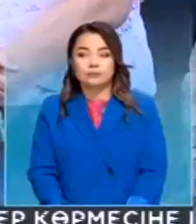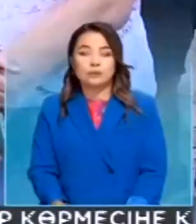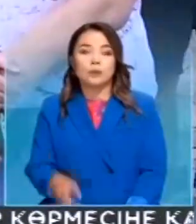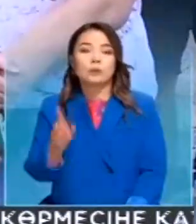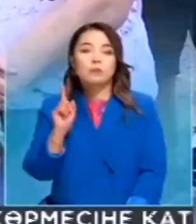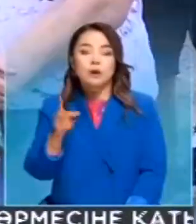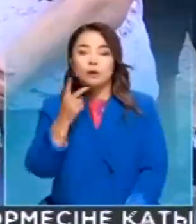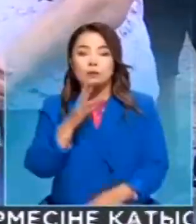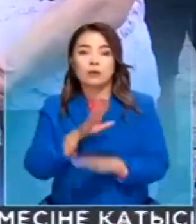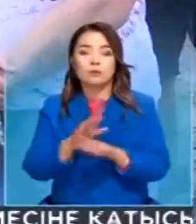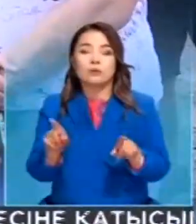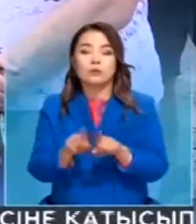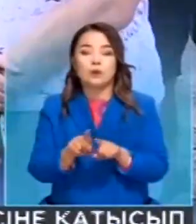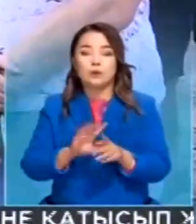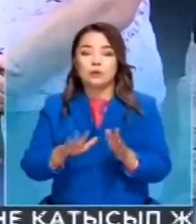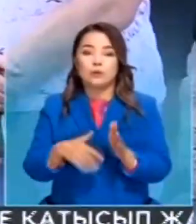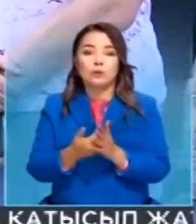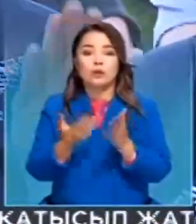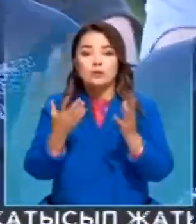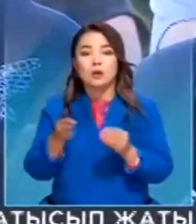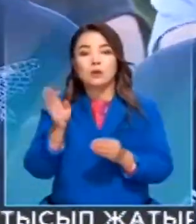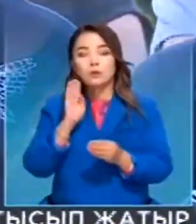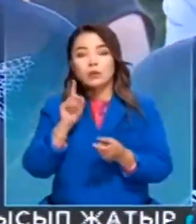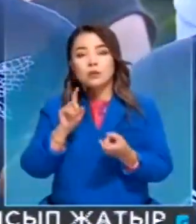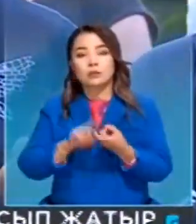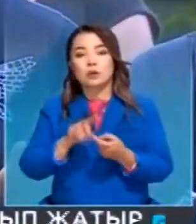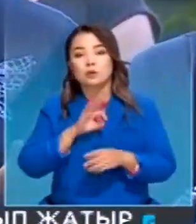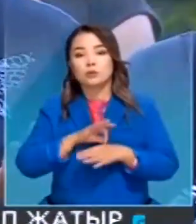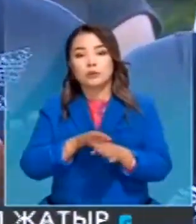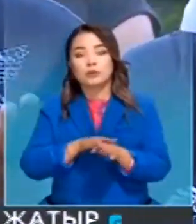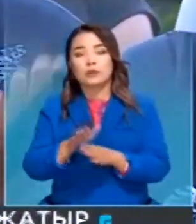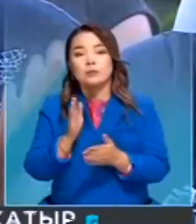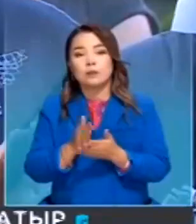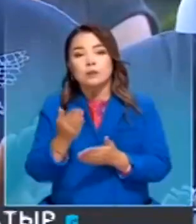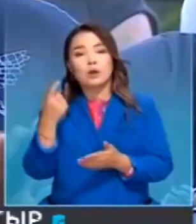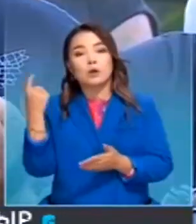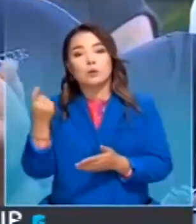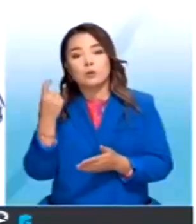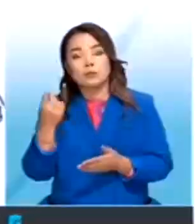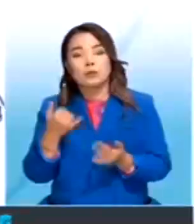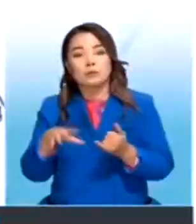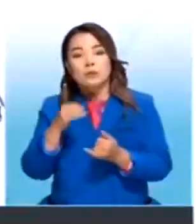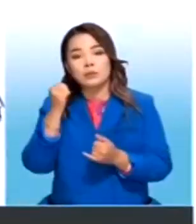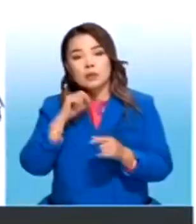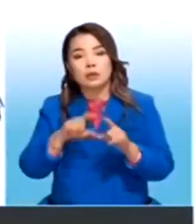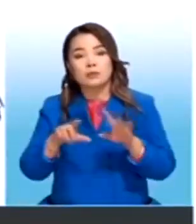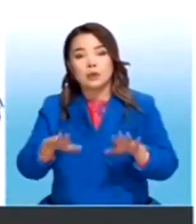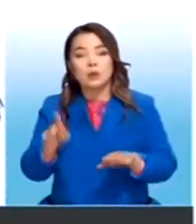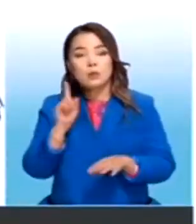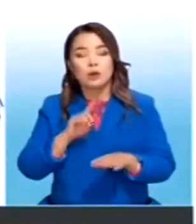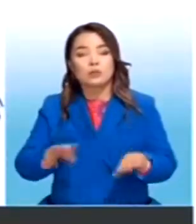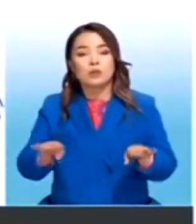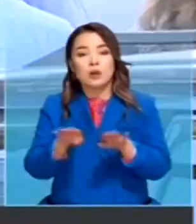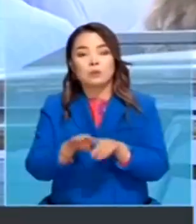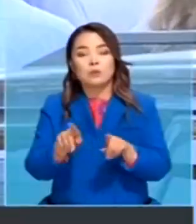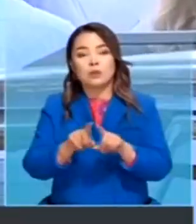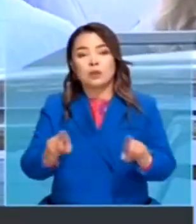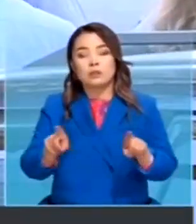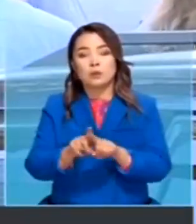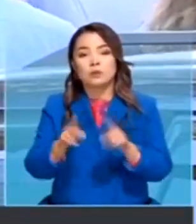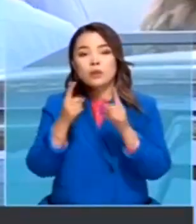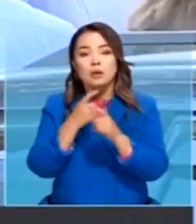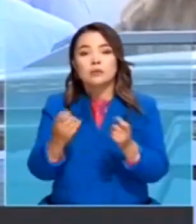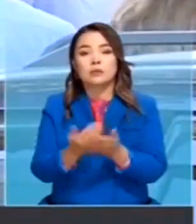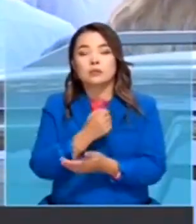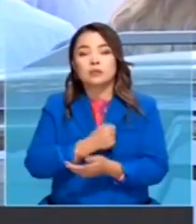Бірақ соған қарамастан осы күнге дейін су мұнарасы әлде байлап жұмыс істеп тұрыпты. Қожайыны енді ескі нысанды уақытша жөндеуге жабатыны мәлімдеген. Мұны